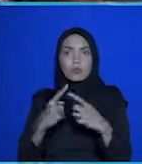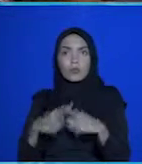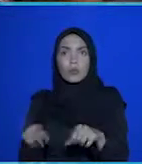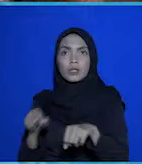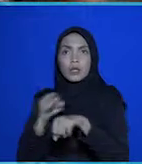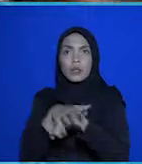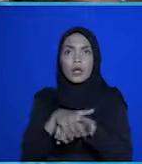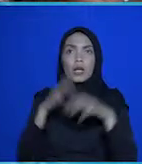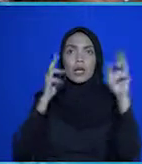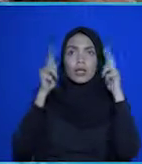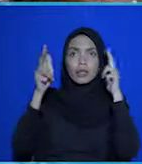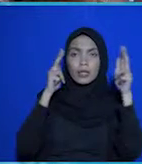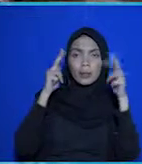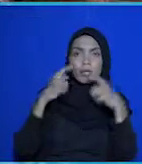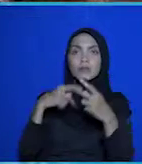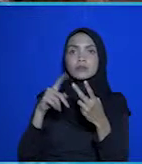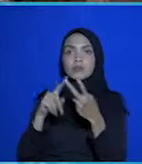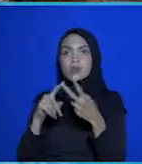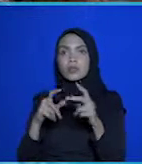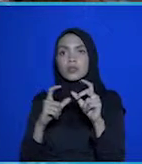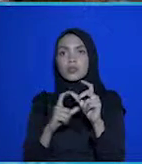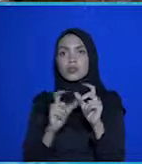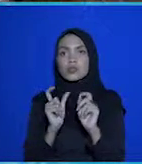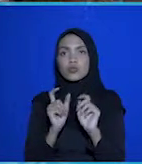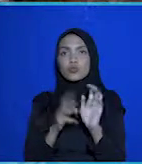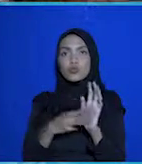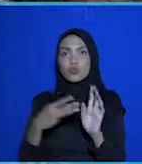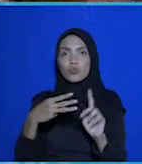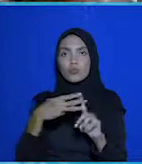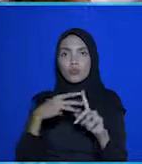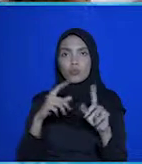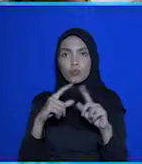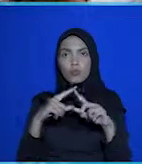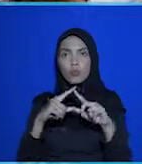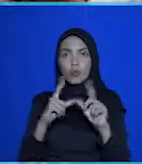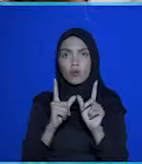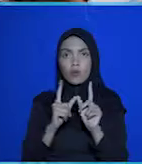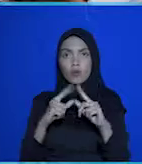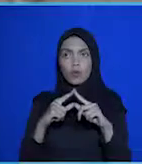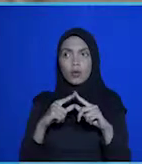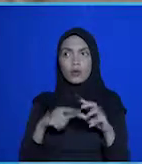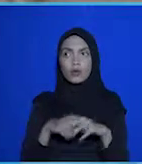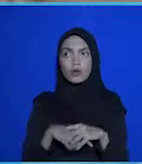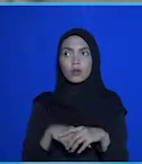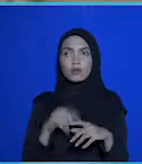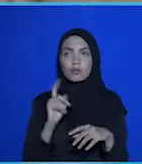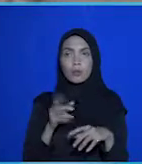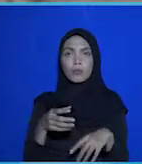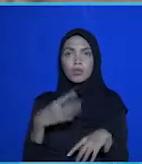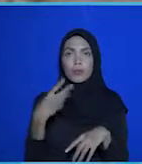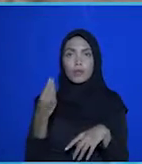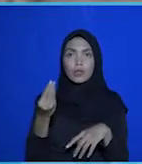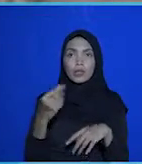Provinsi Nusa Tenggara Barat termasuk Pulau Sumbawa. Jadi itu barangkali, karena memang terutama yaitu